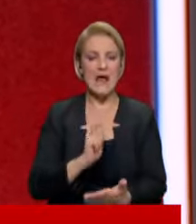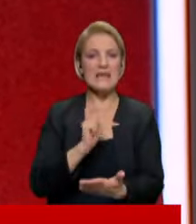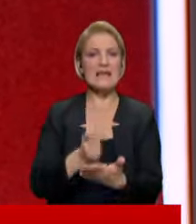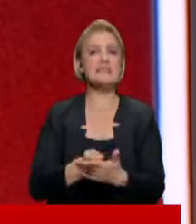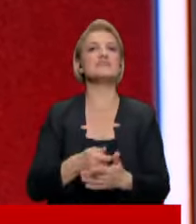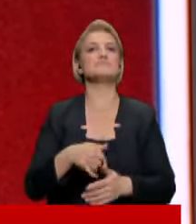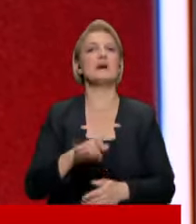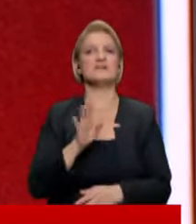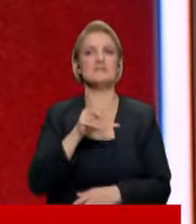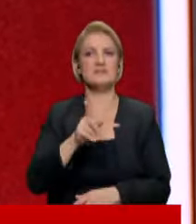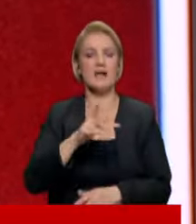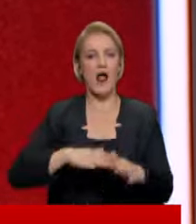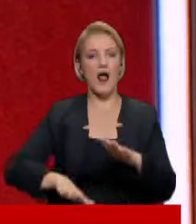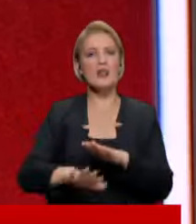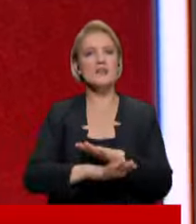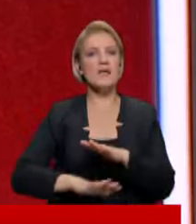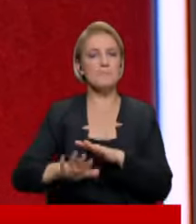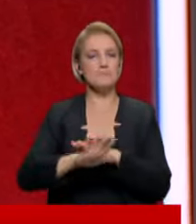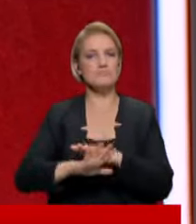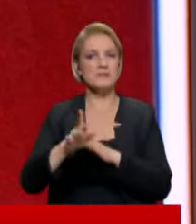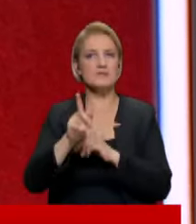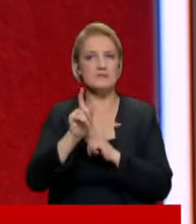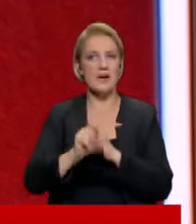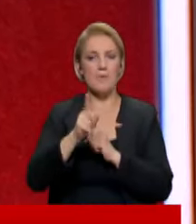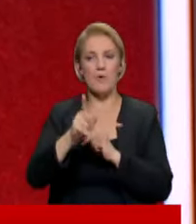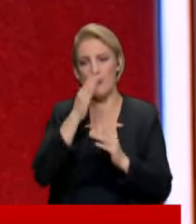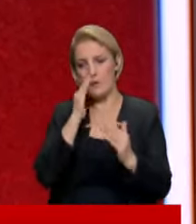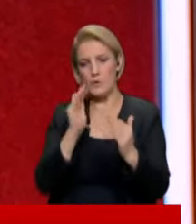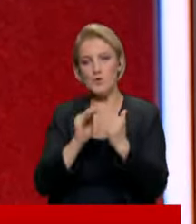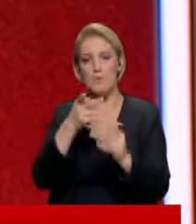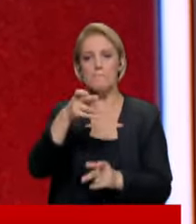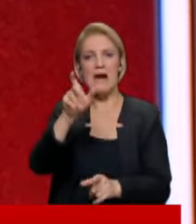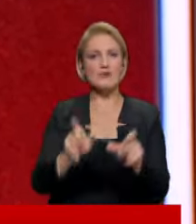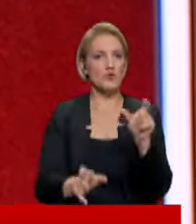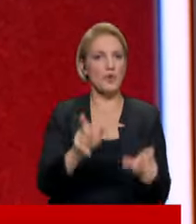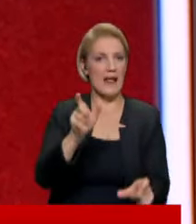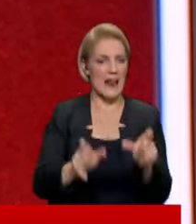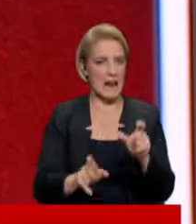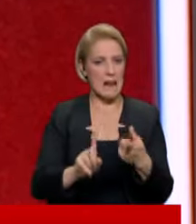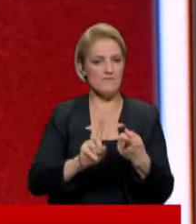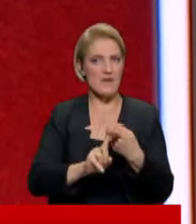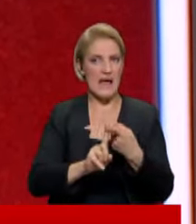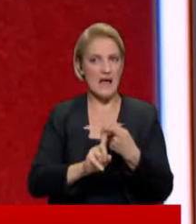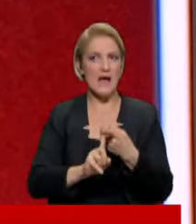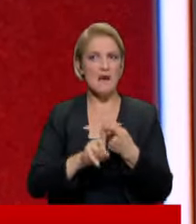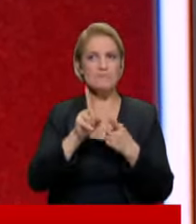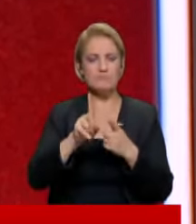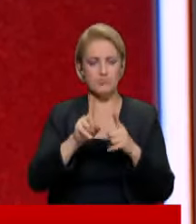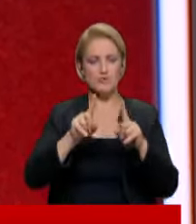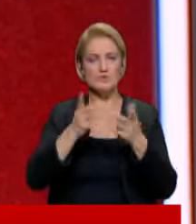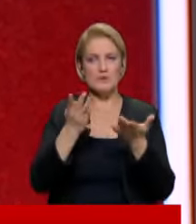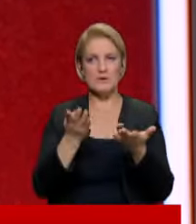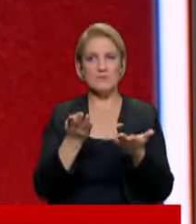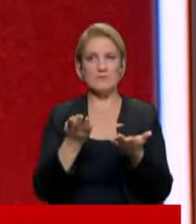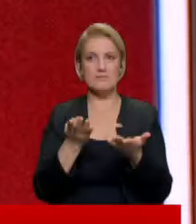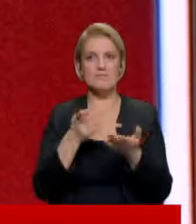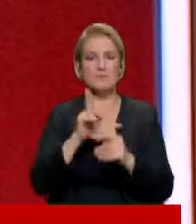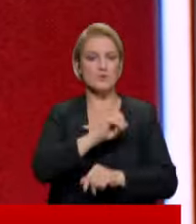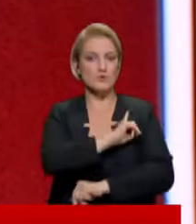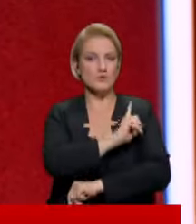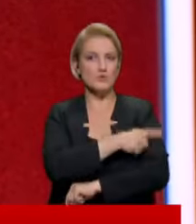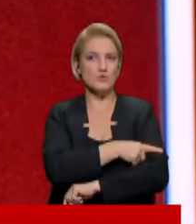yatırmazsan altyapı kurmazsan ona uygun personel ve Bu çerçevede